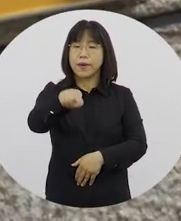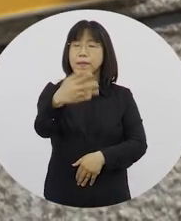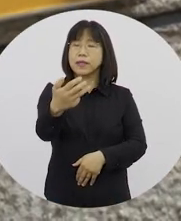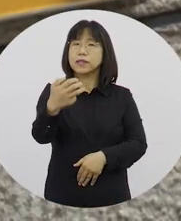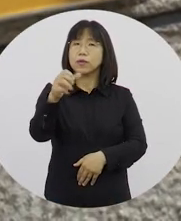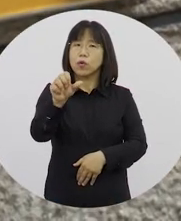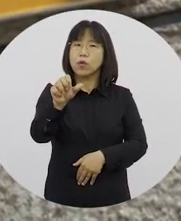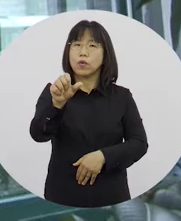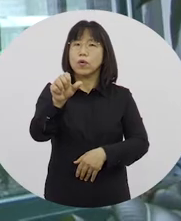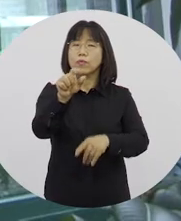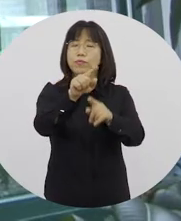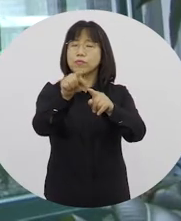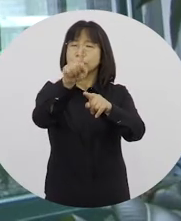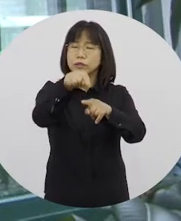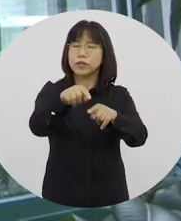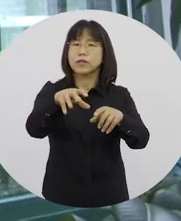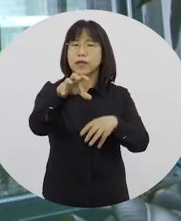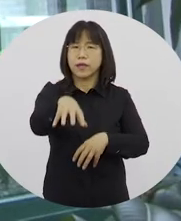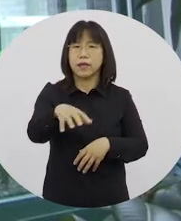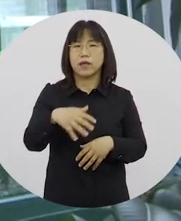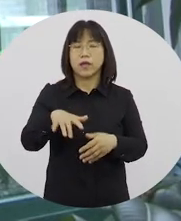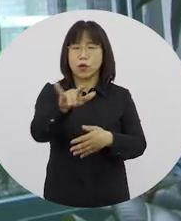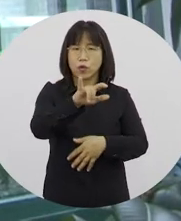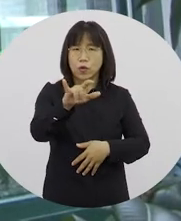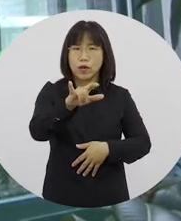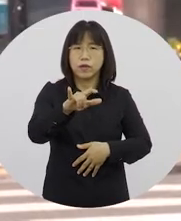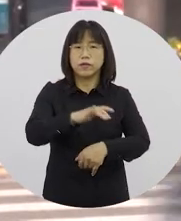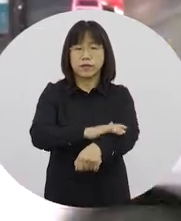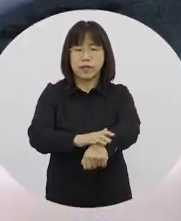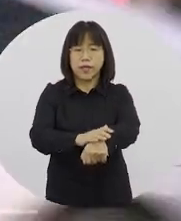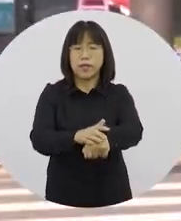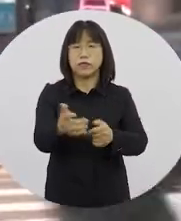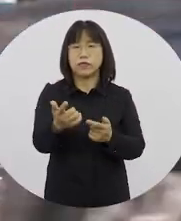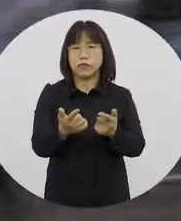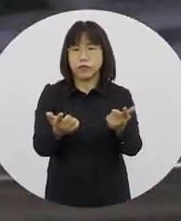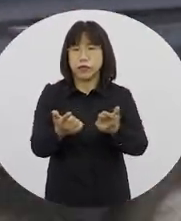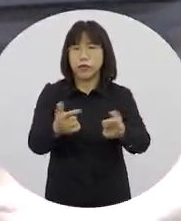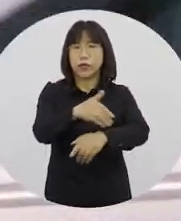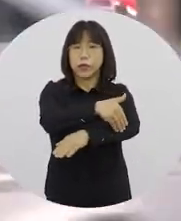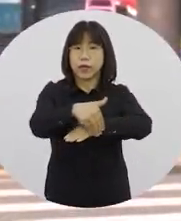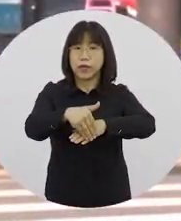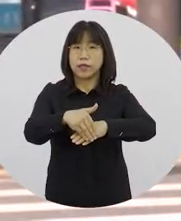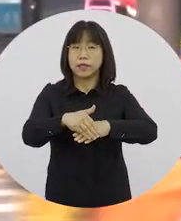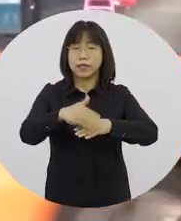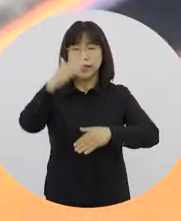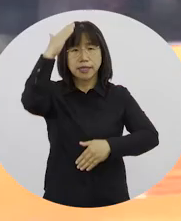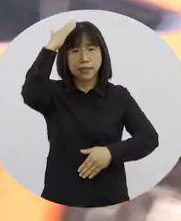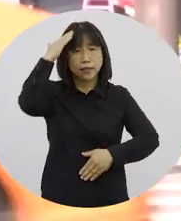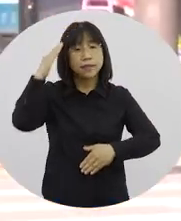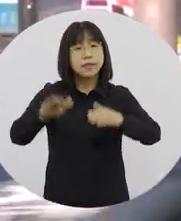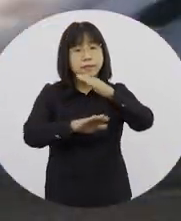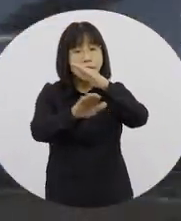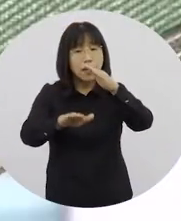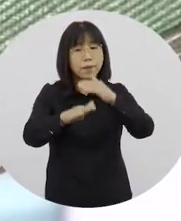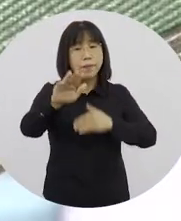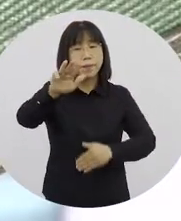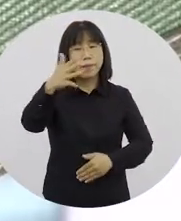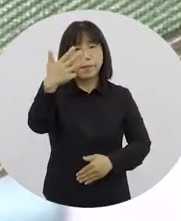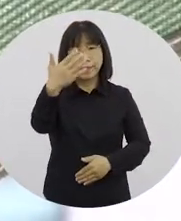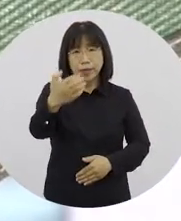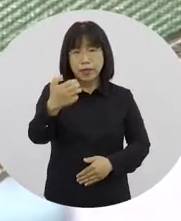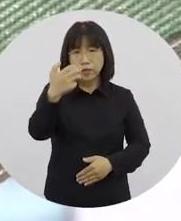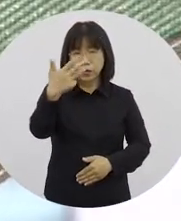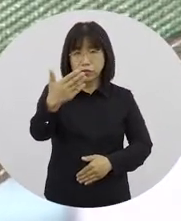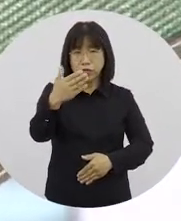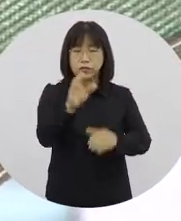182개소의 무더위 쉼터를 코로나19 방역 지침에 따라 운영합니다. 또 무더위 그늘막 쉼터를 기존